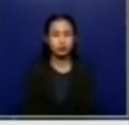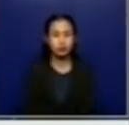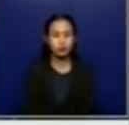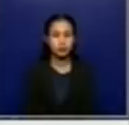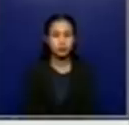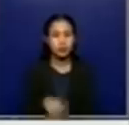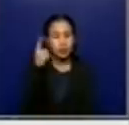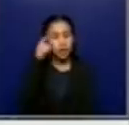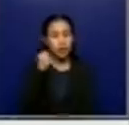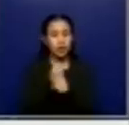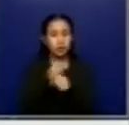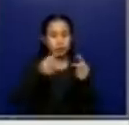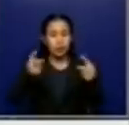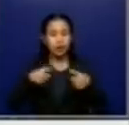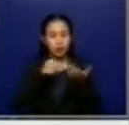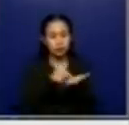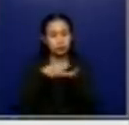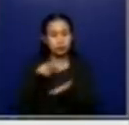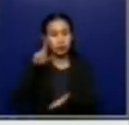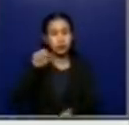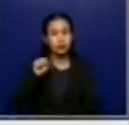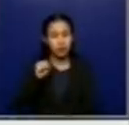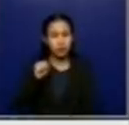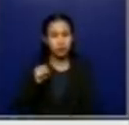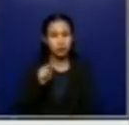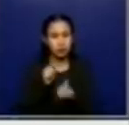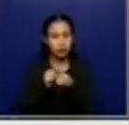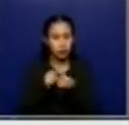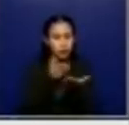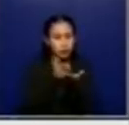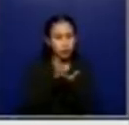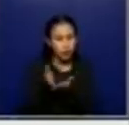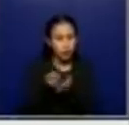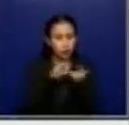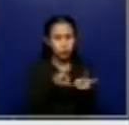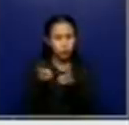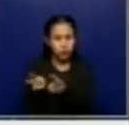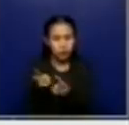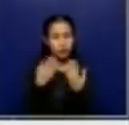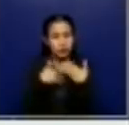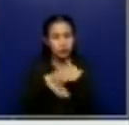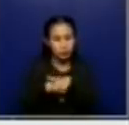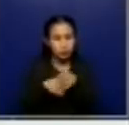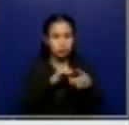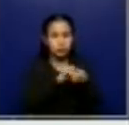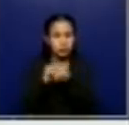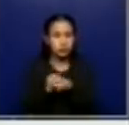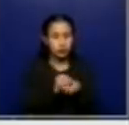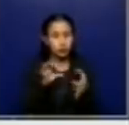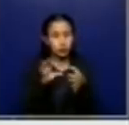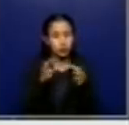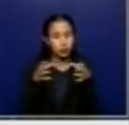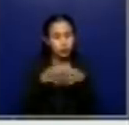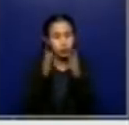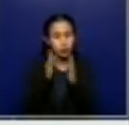รุณาส่งรายงานนี้เข้าสู่สภาเป็นเรื่องเกี่ยวกับแนวทางการสร้างความปลองดองสมานฉันท์คนในชาติ